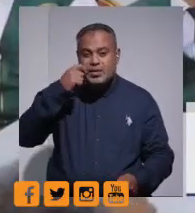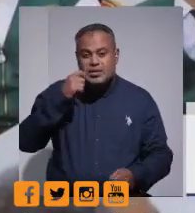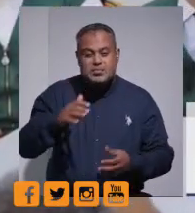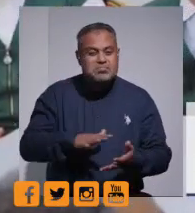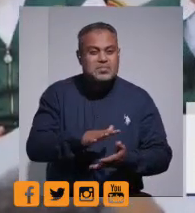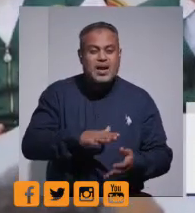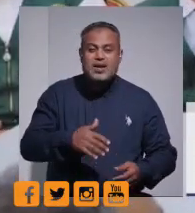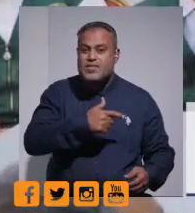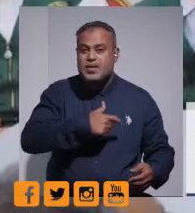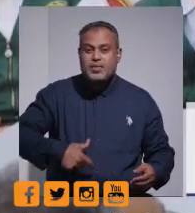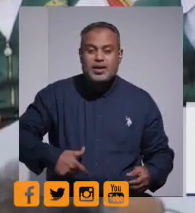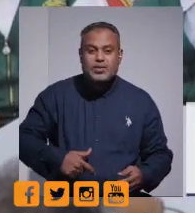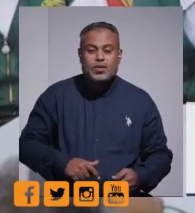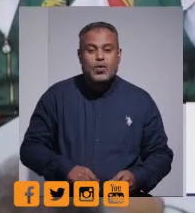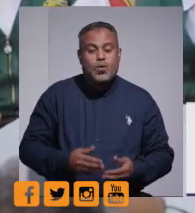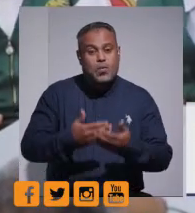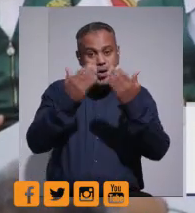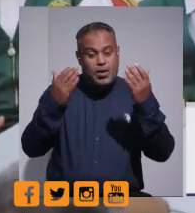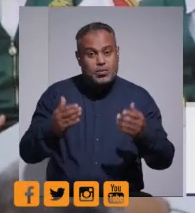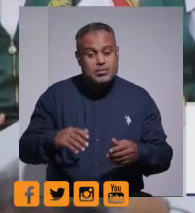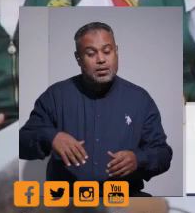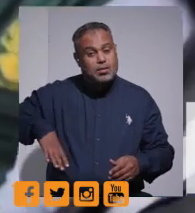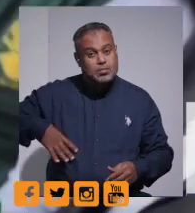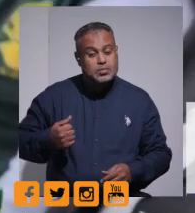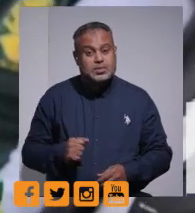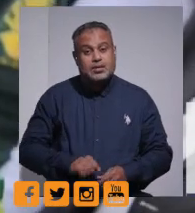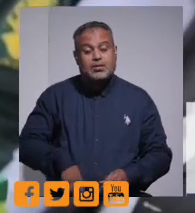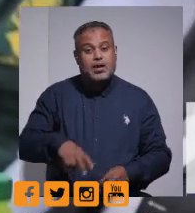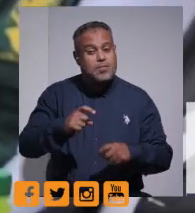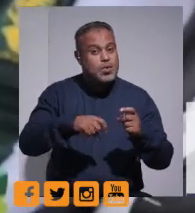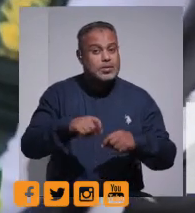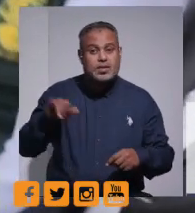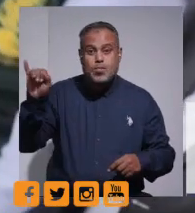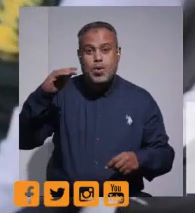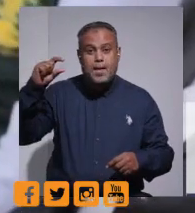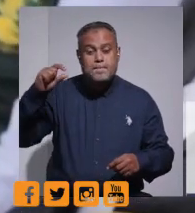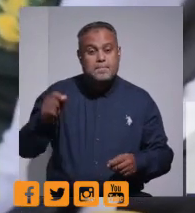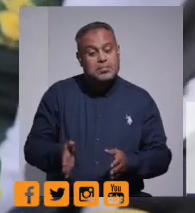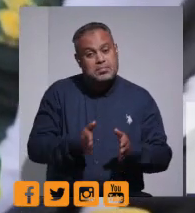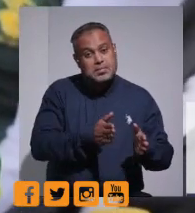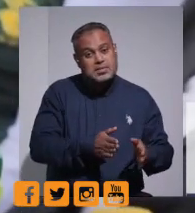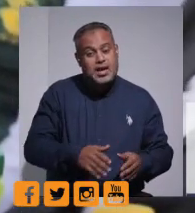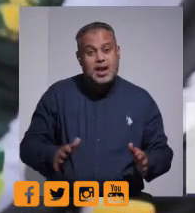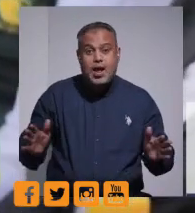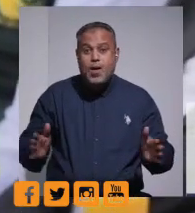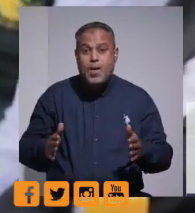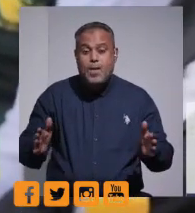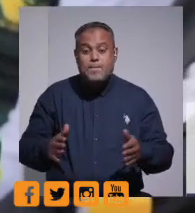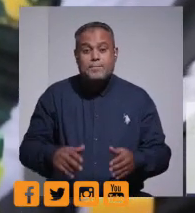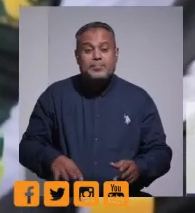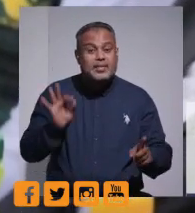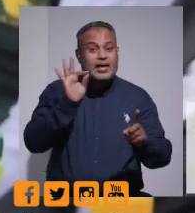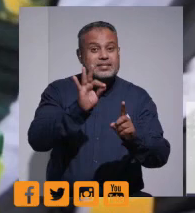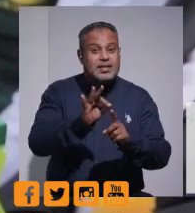واوضح مدير مؤسسه امراض القلب الخيريه محمد بشعيب من جانبه ان الحمله تستهدف معينه